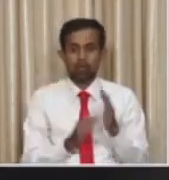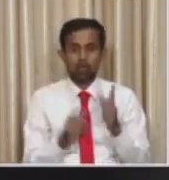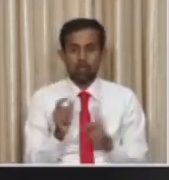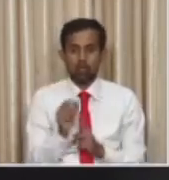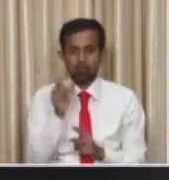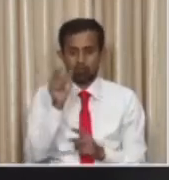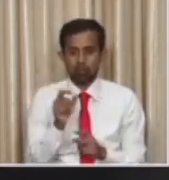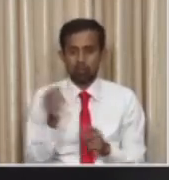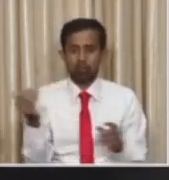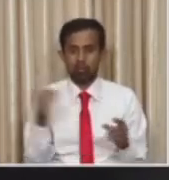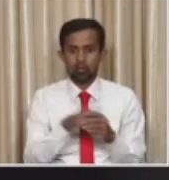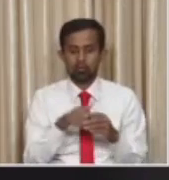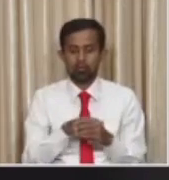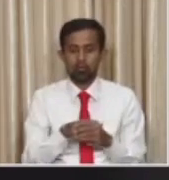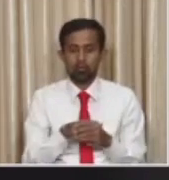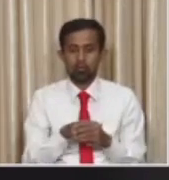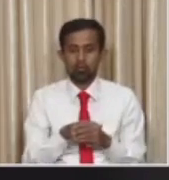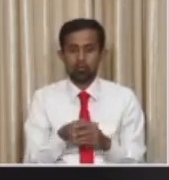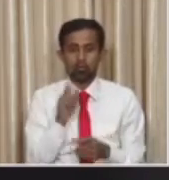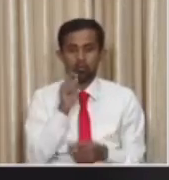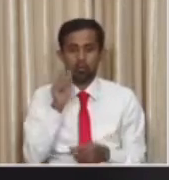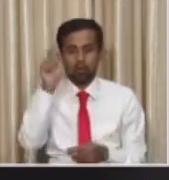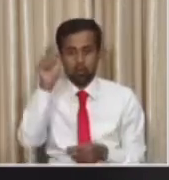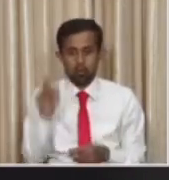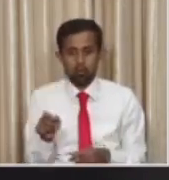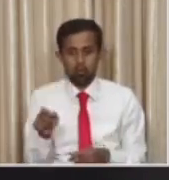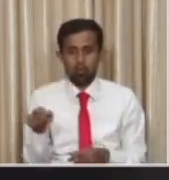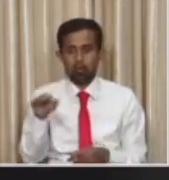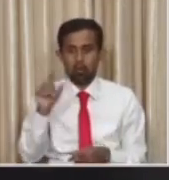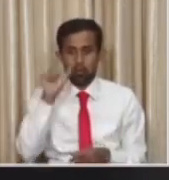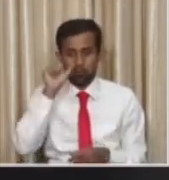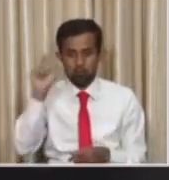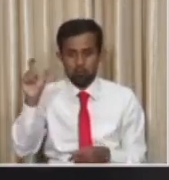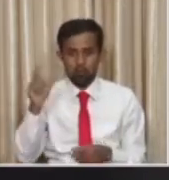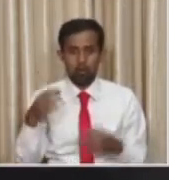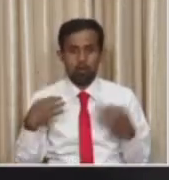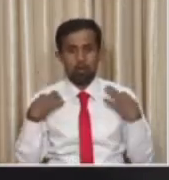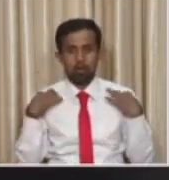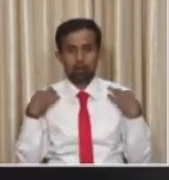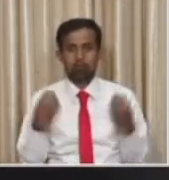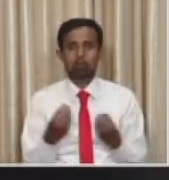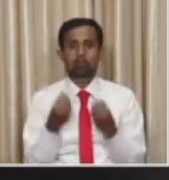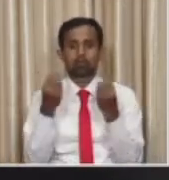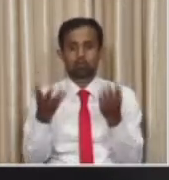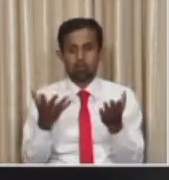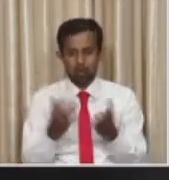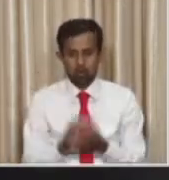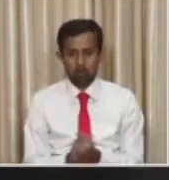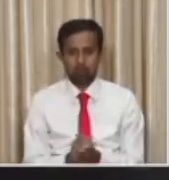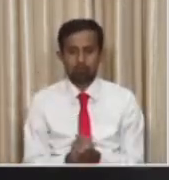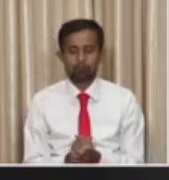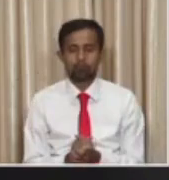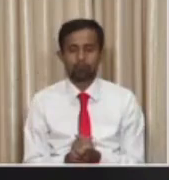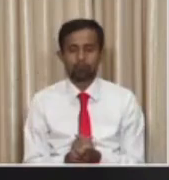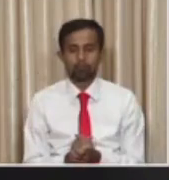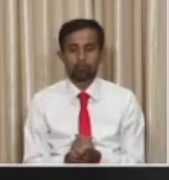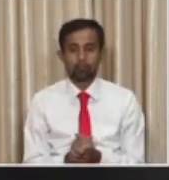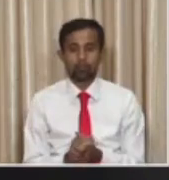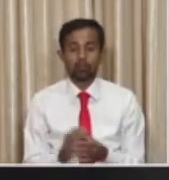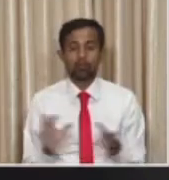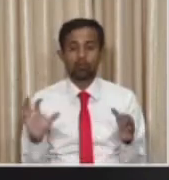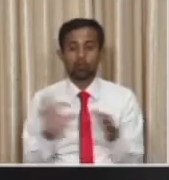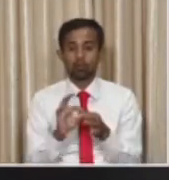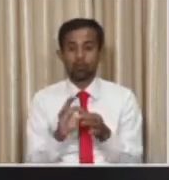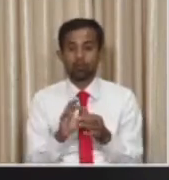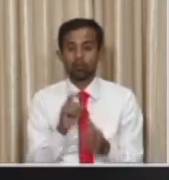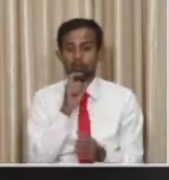ඇමතුමාගේ මැදිහත් වීමෙන් විනිශ්චයකාරතුමන්ලගේ පැත්තෙන් බලලා ඒ සඳහා අවශ්‍ය පහසුකම් සපයලා දුන්නා. ඒ වගේම තමයි දැන් ඒකාබද්ධ අධිකරණ